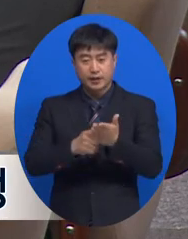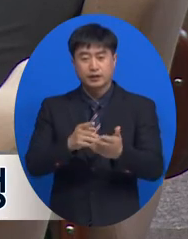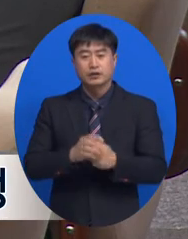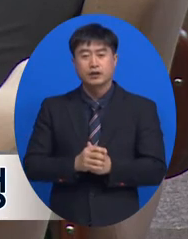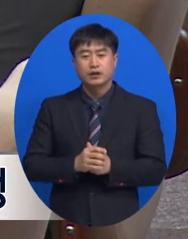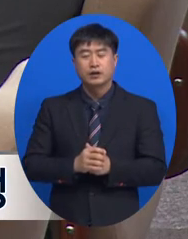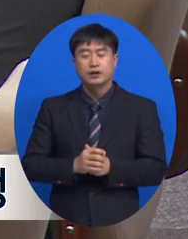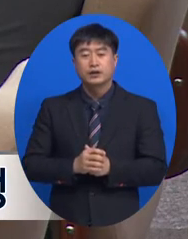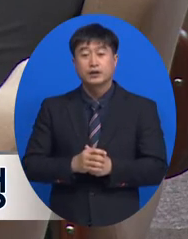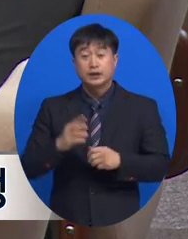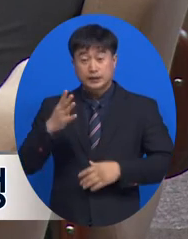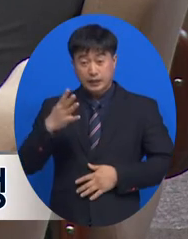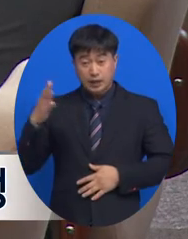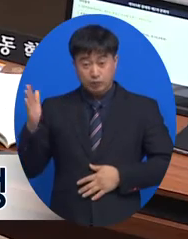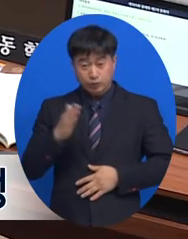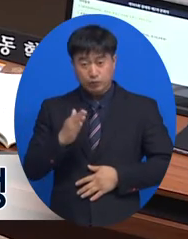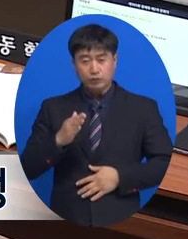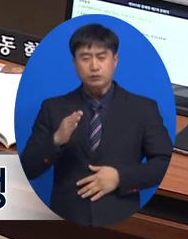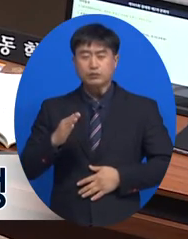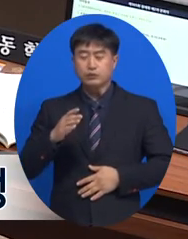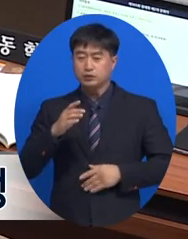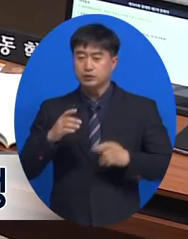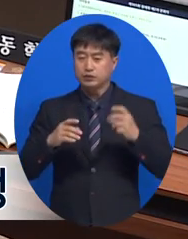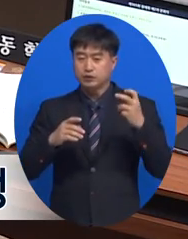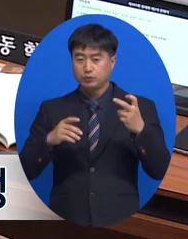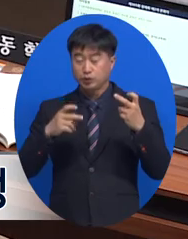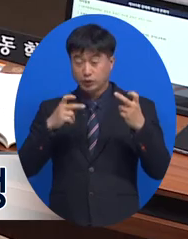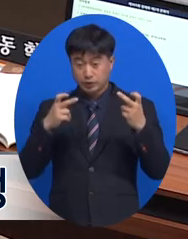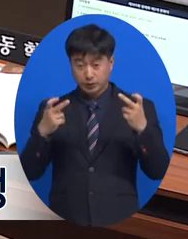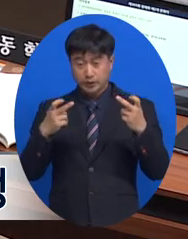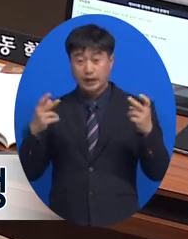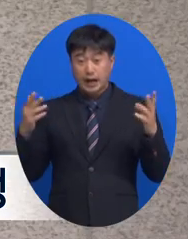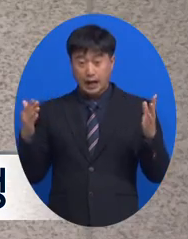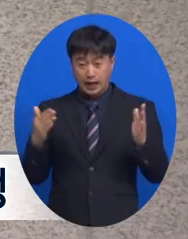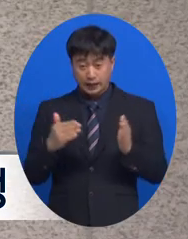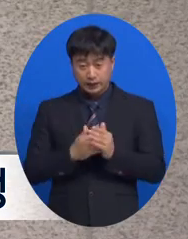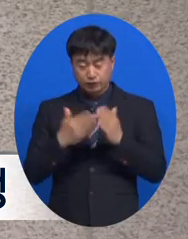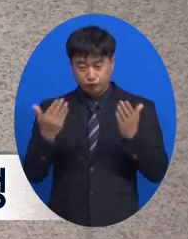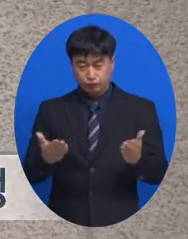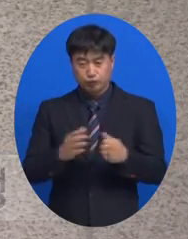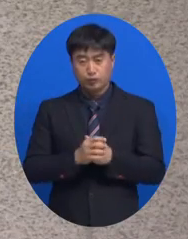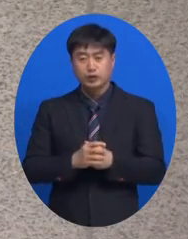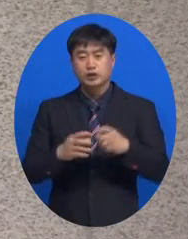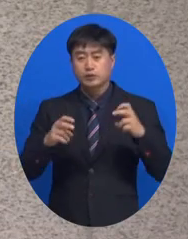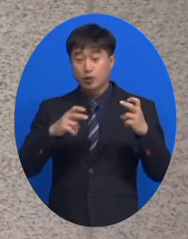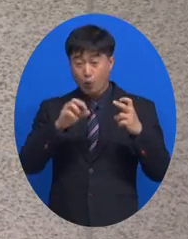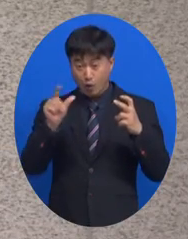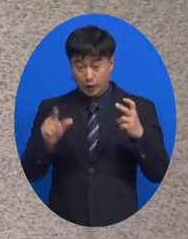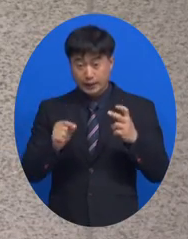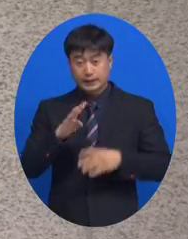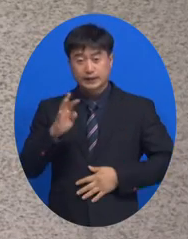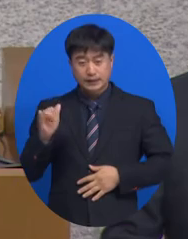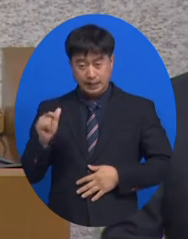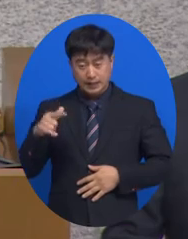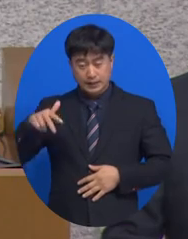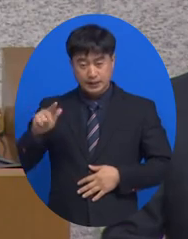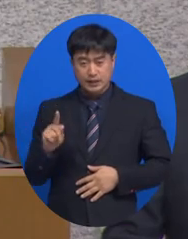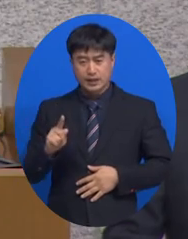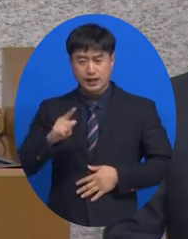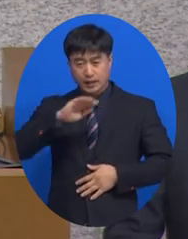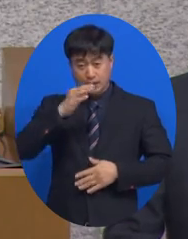365의 정례회는 4일부터 다음 달 11일까지 휴회에 들어가며 12월 12일 열리는 4차 본회의에서